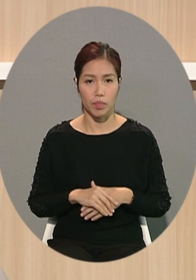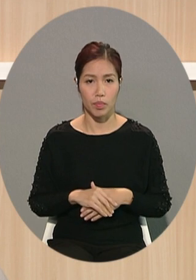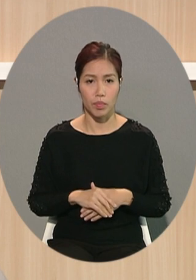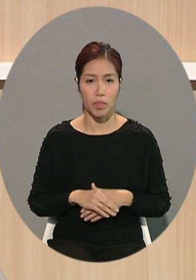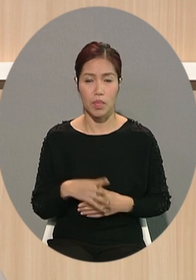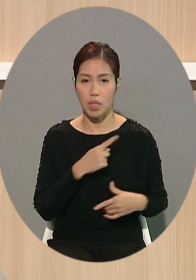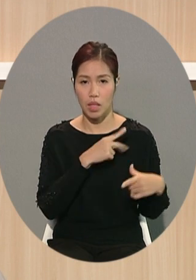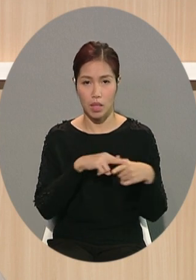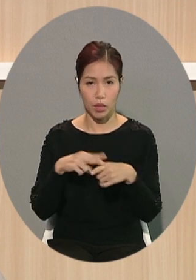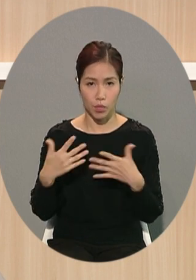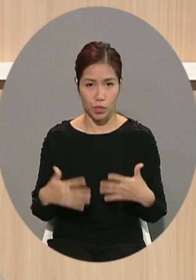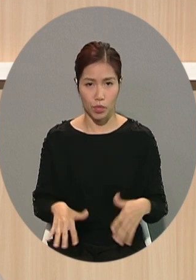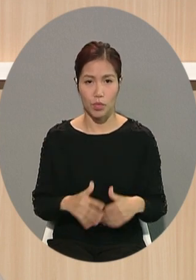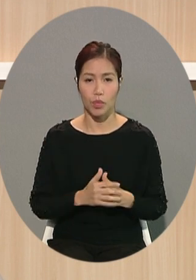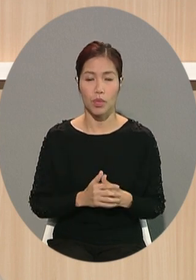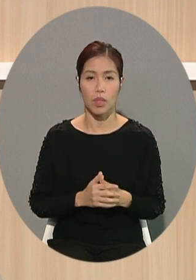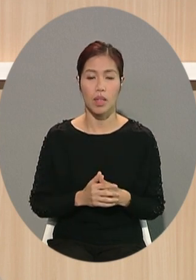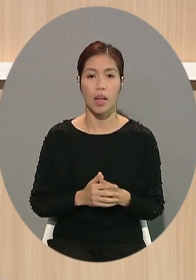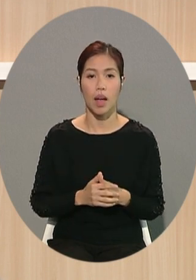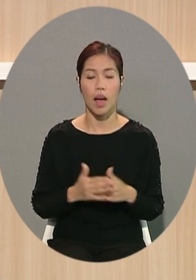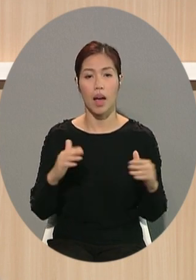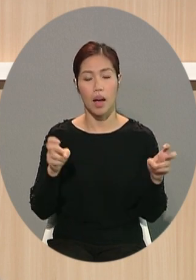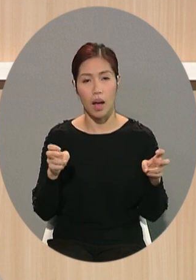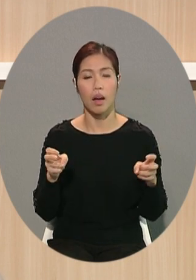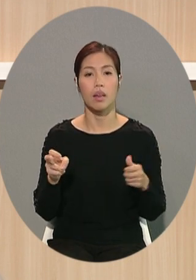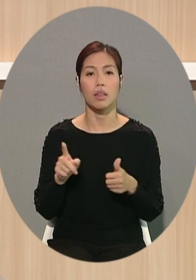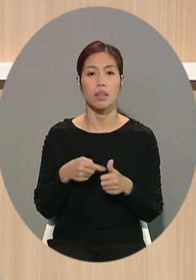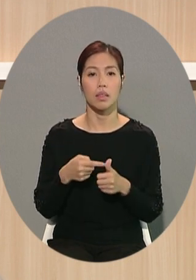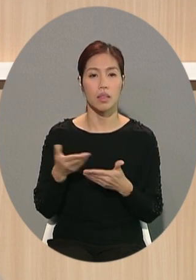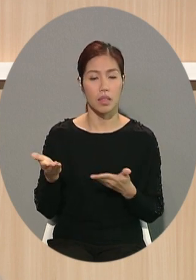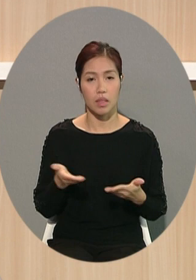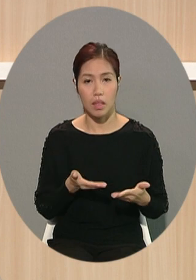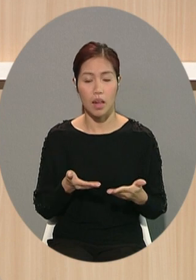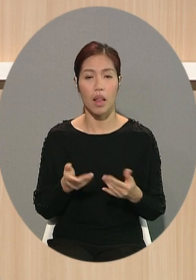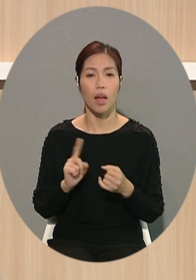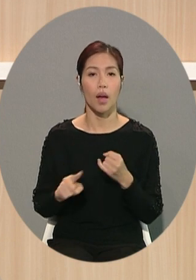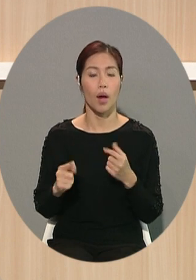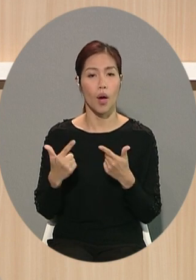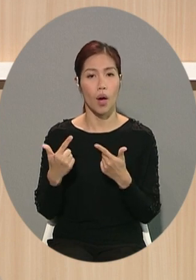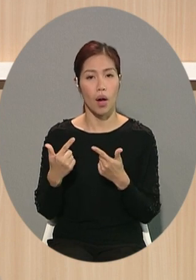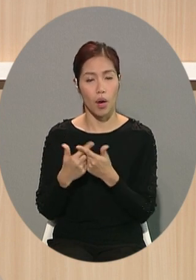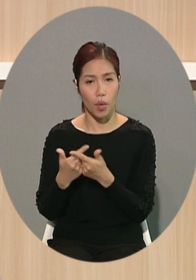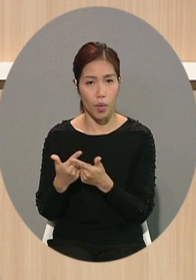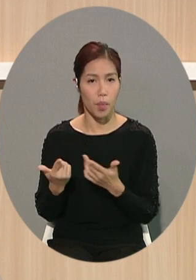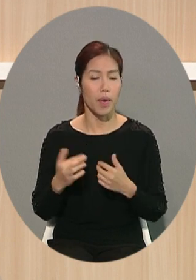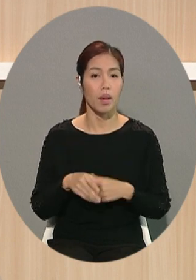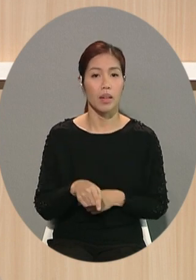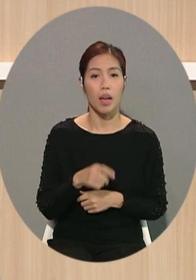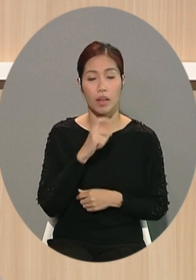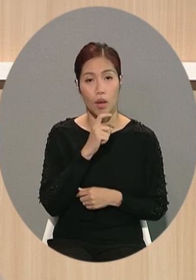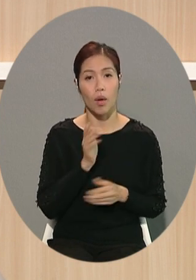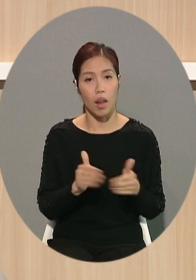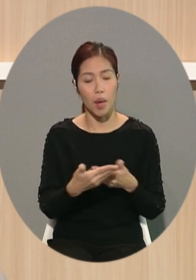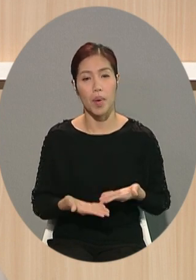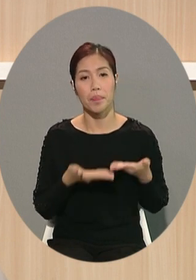自我介绍完结之后，会是先礼后兵的环节。两位候选人都准备了礼物送给同区任何一位候选人，